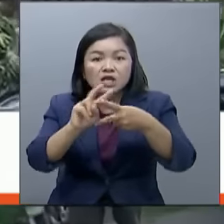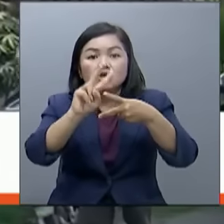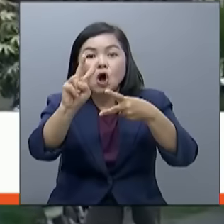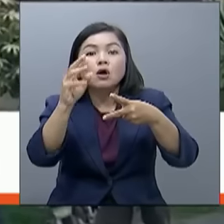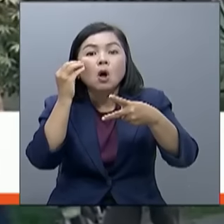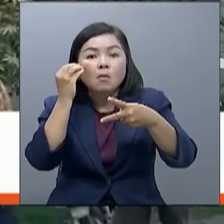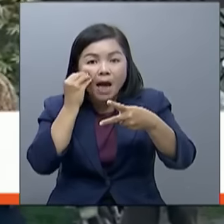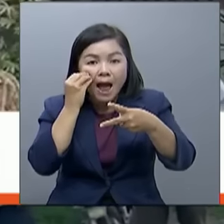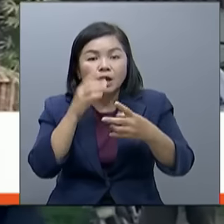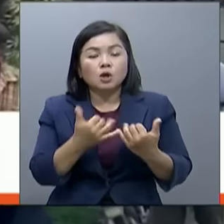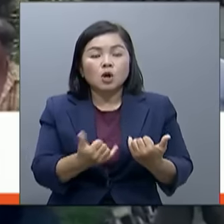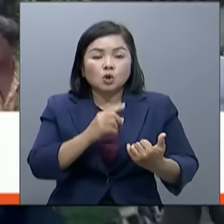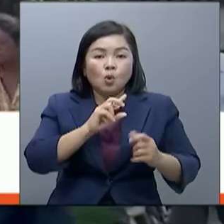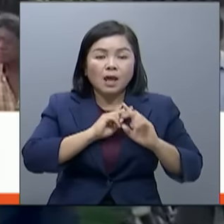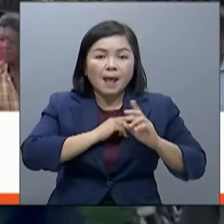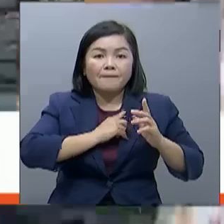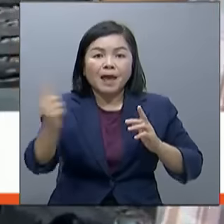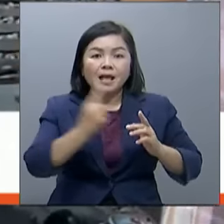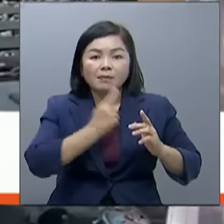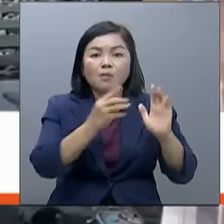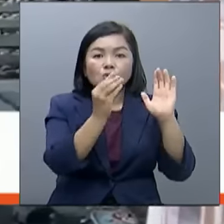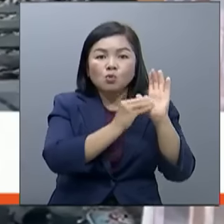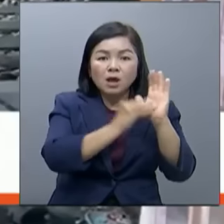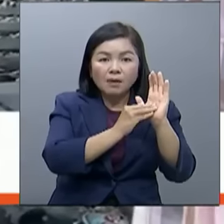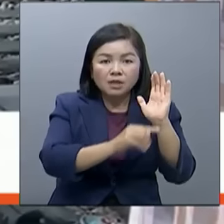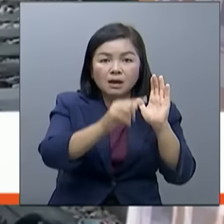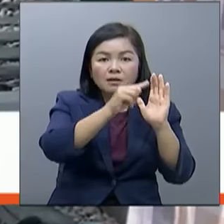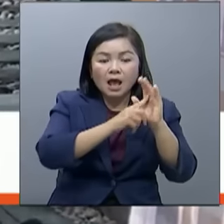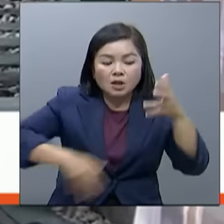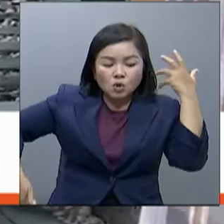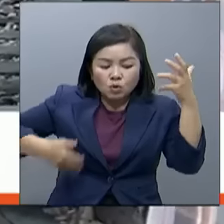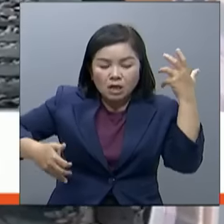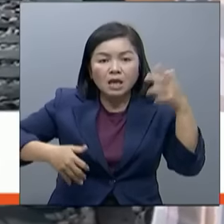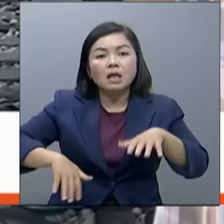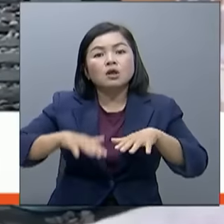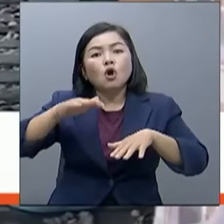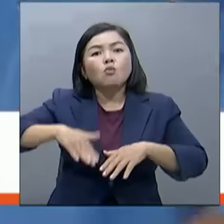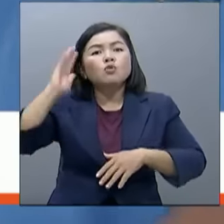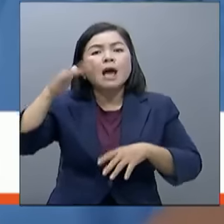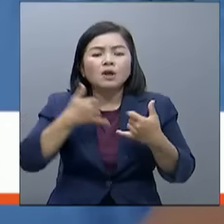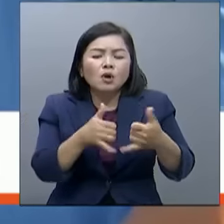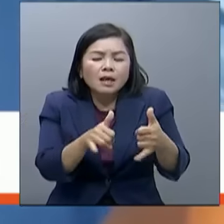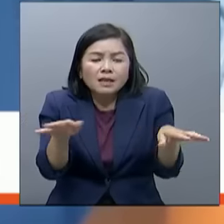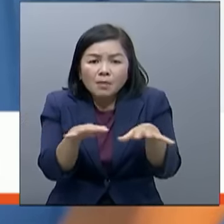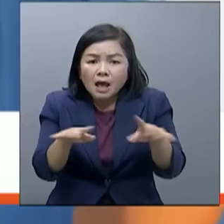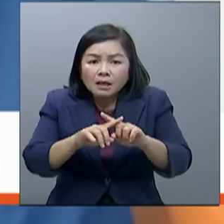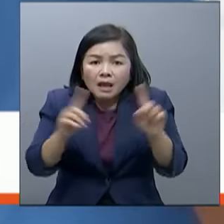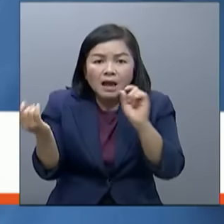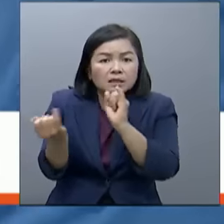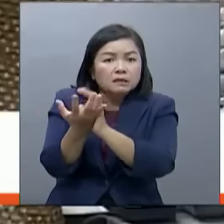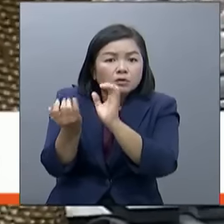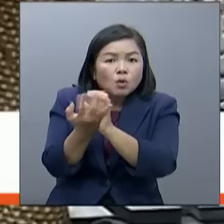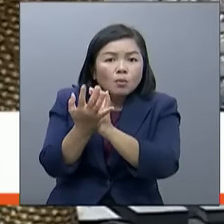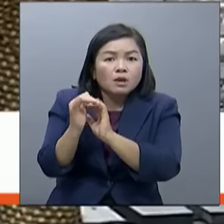เพราะว่าตัวเองต้องเดินทางไปกลับลพบุรีกรุงเทพฯปกติน้องชายก็เล่นกับสุนัขนะคะแต่ว่าอาจจะยังไม่คุ้นเคยไม่